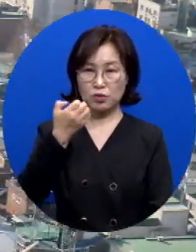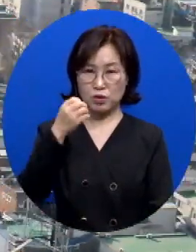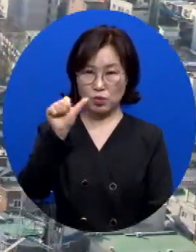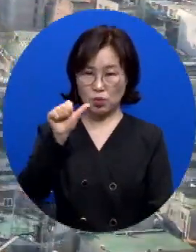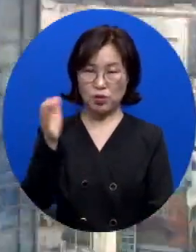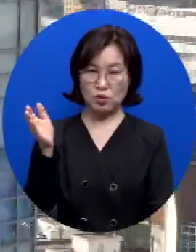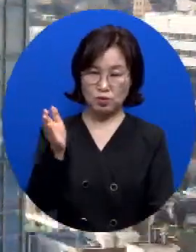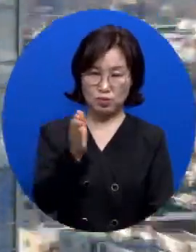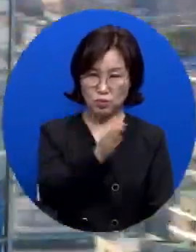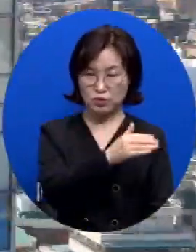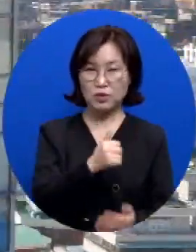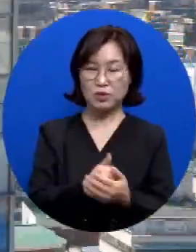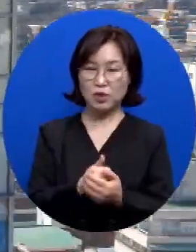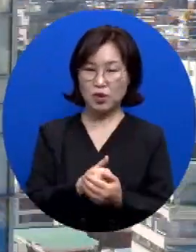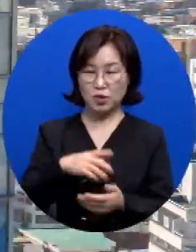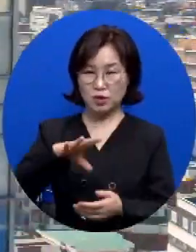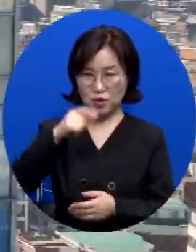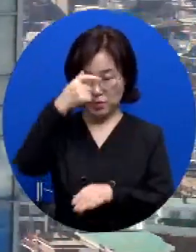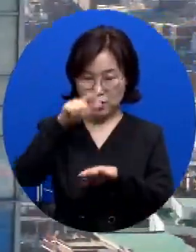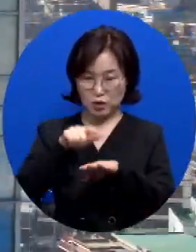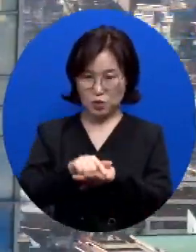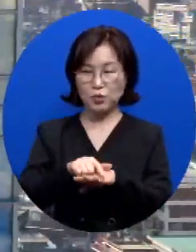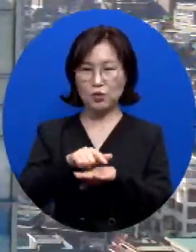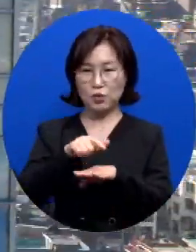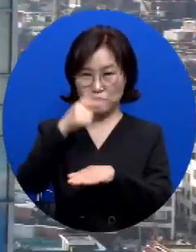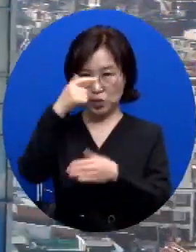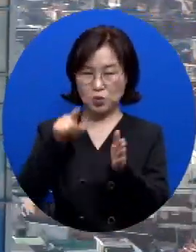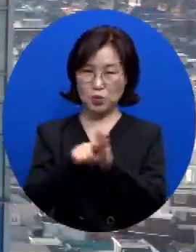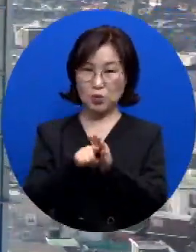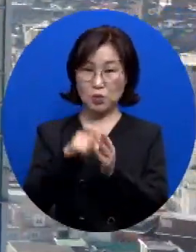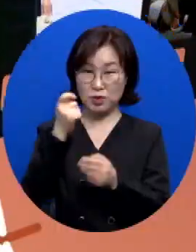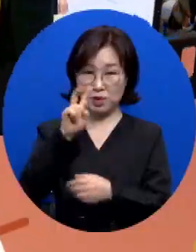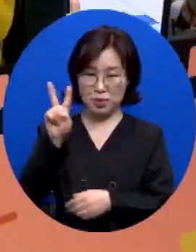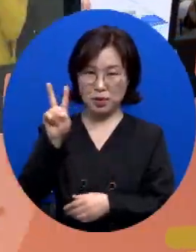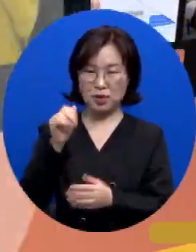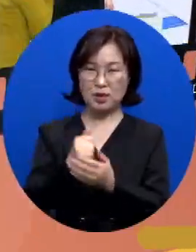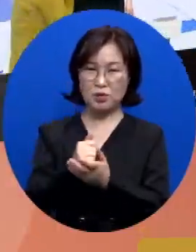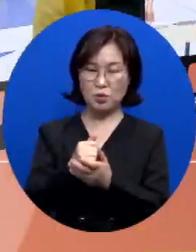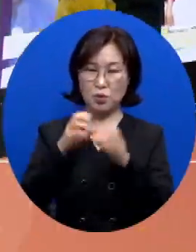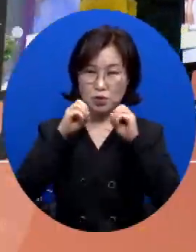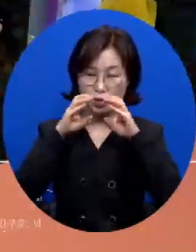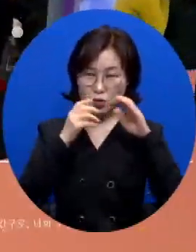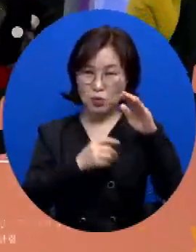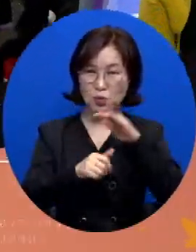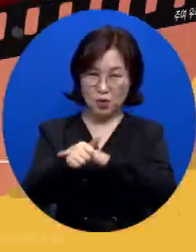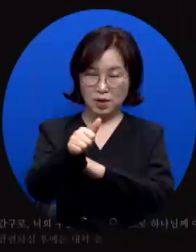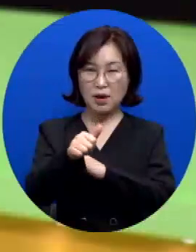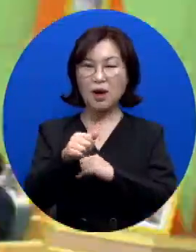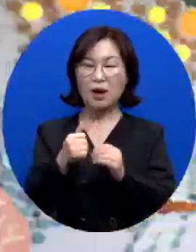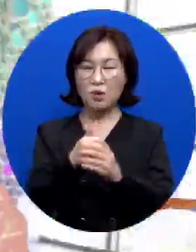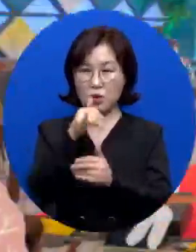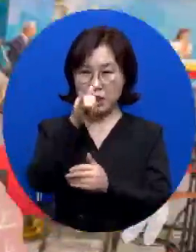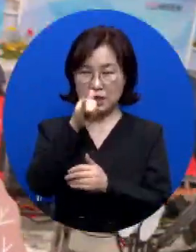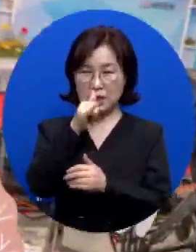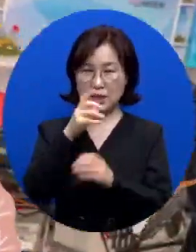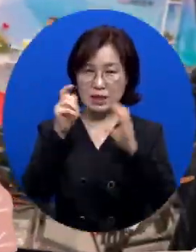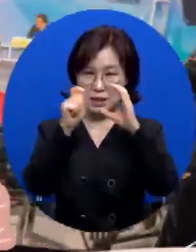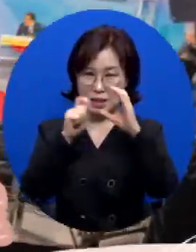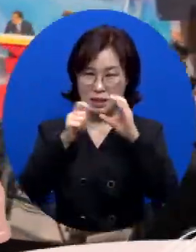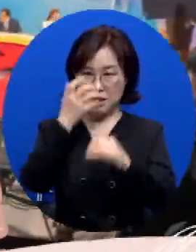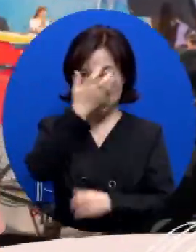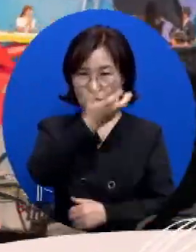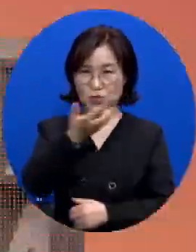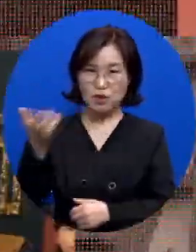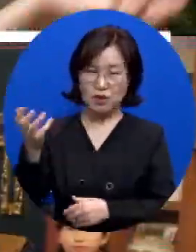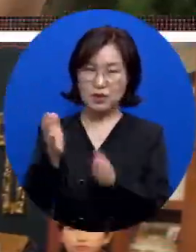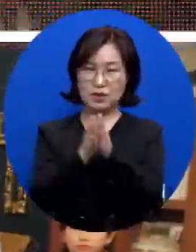1995년부터 대한민국의 최초 기독교 텔레비전으로 미디어 선교 사역에 앞장서고 있는 CTS가 CTS 위크를